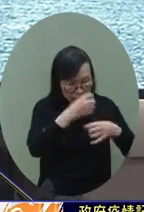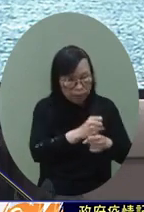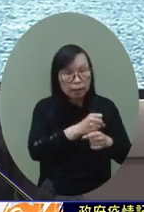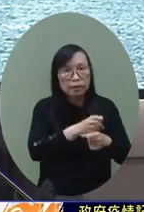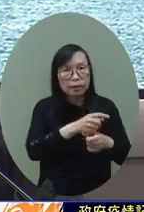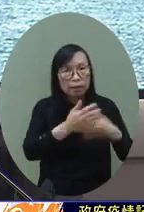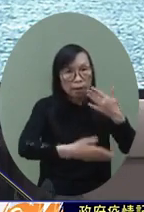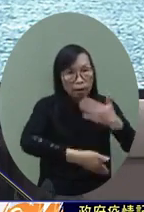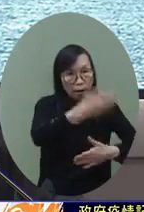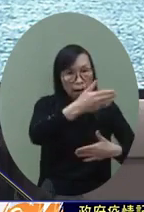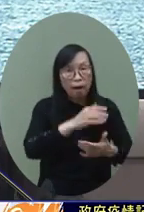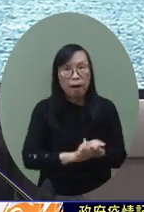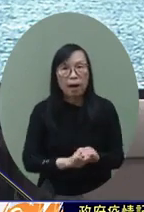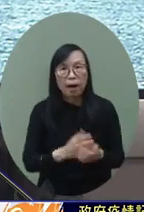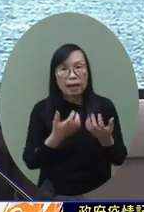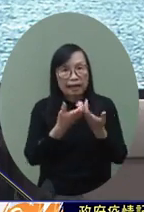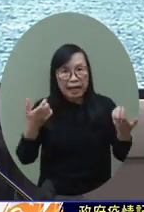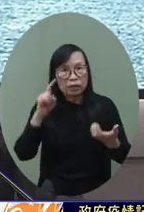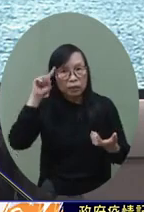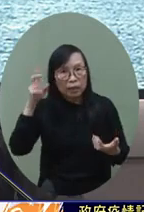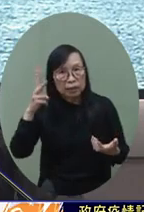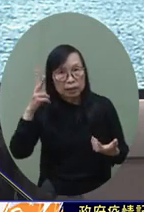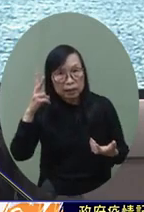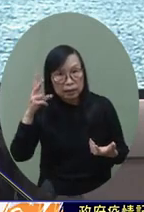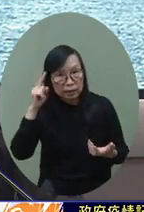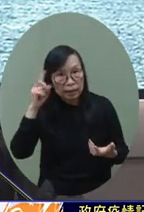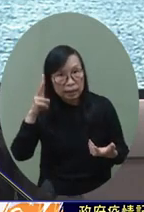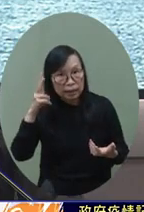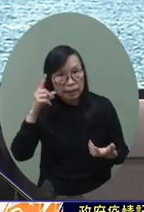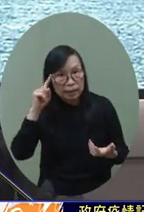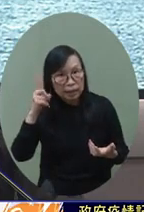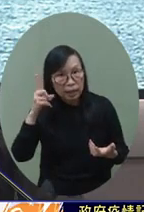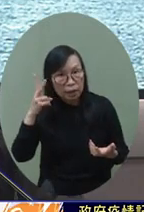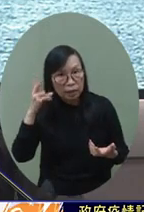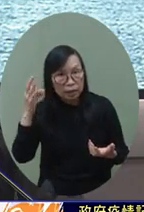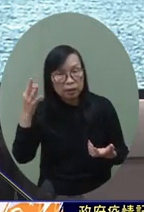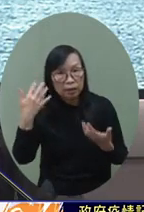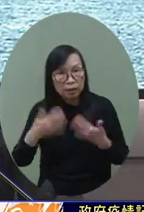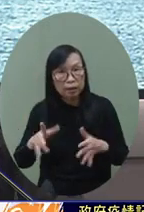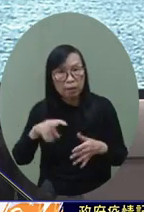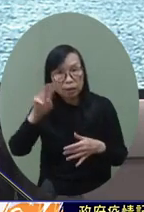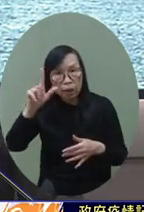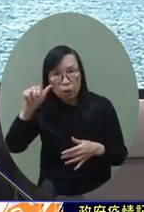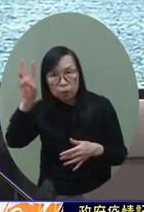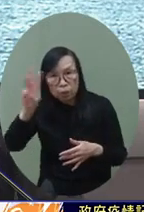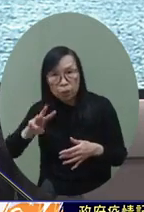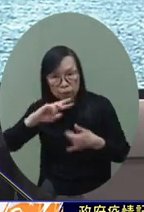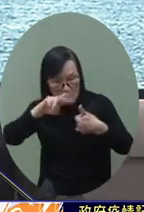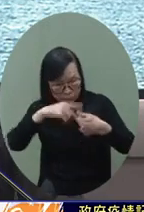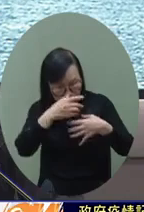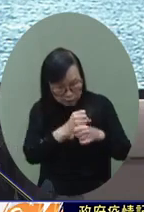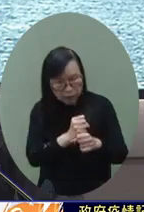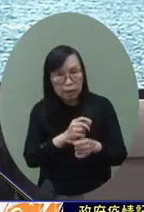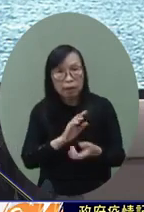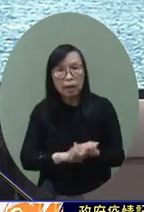試嘅大廈，隔咗幾日之後係咪可以進行呢、這個即係污水嘅測試，睇下當